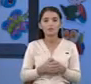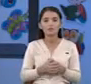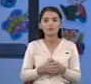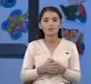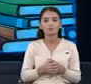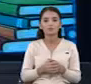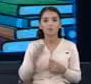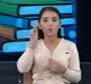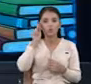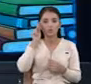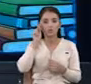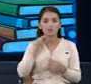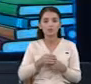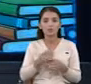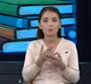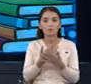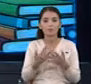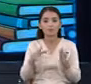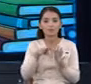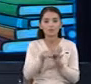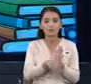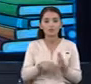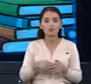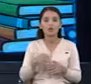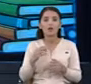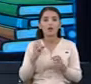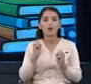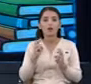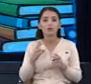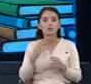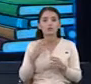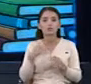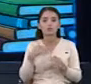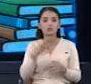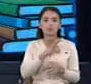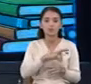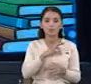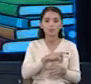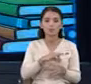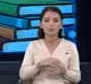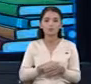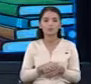Это учебные принадлежности, которые мы используем